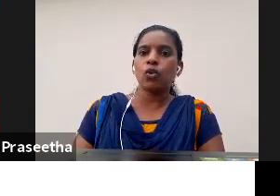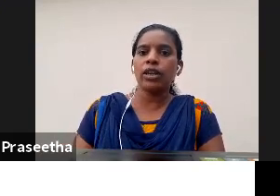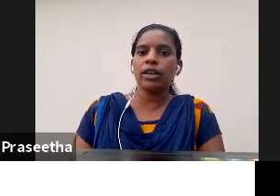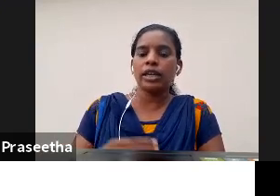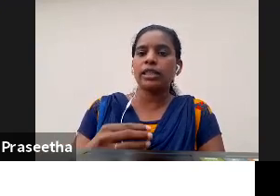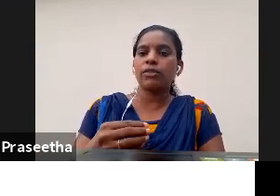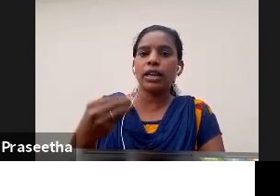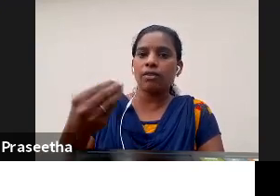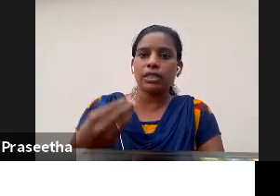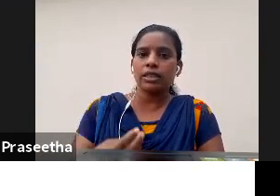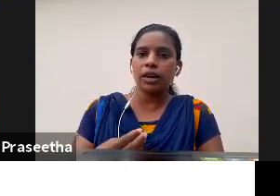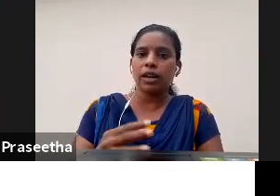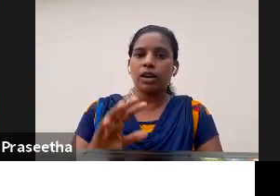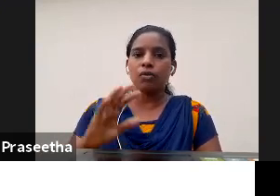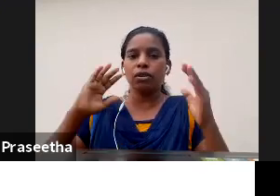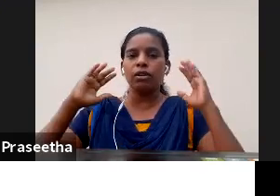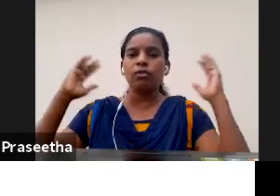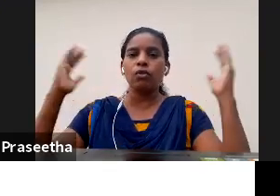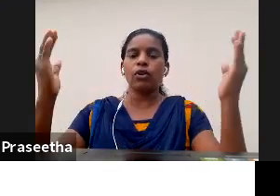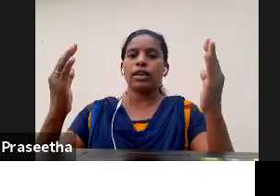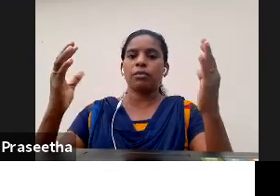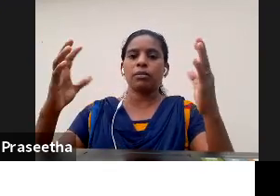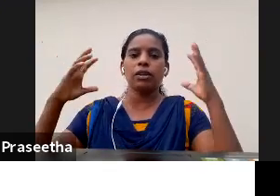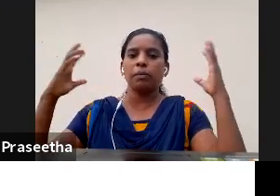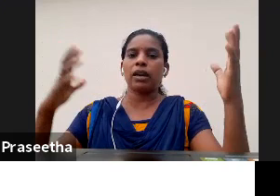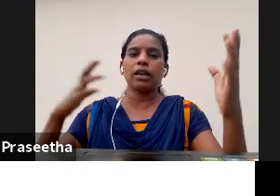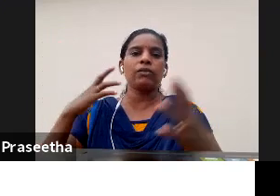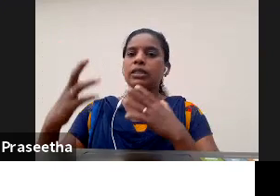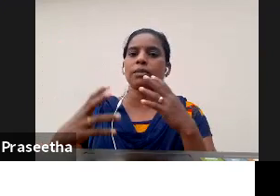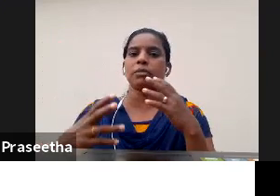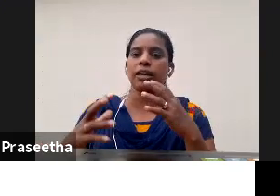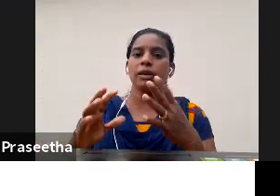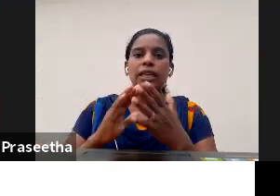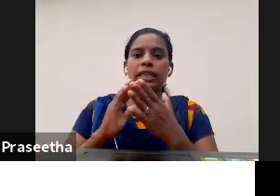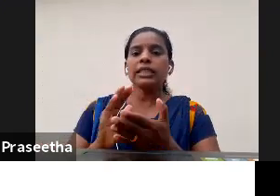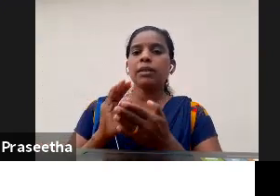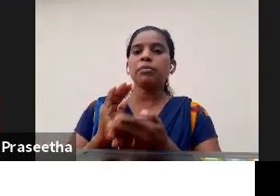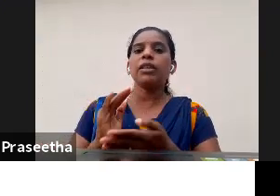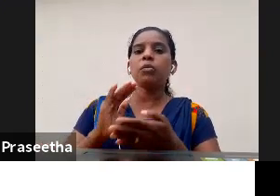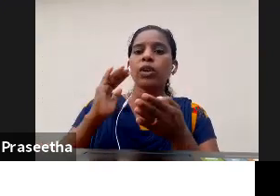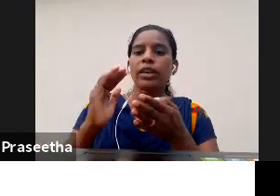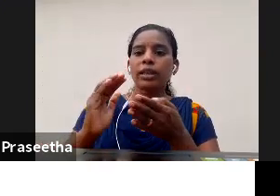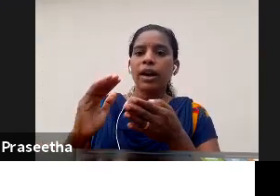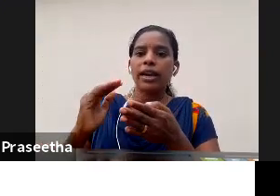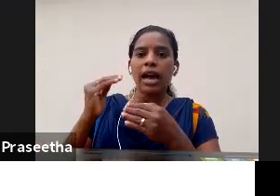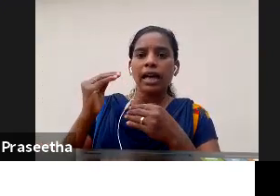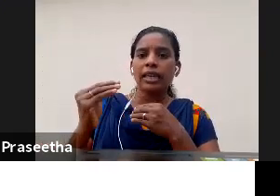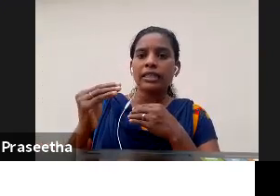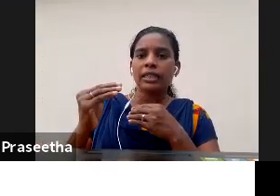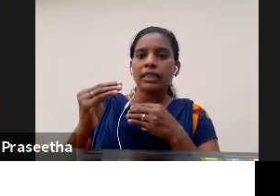സ്ഥലങ്ങളിലൊക്കെ ജോലി ചെയ്യുന്നവരുടെ അവസ്ഥ നമുക്കറിയാലോ, ഫുൾ വോയിസ് ആയിരിക്കും, നല്ല പലവിധ ശബ്ദങ്ങളായിരിക്കും. ഈ